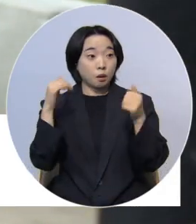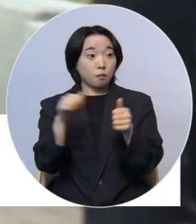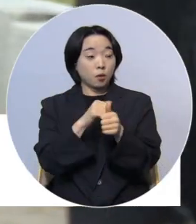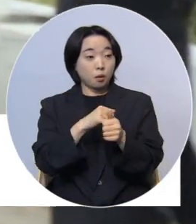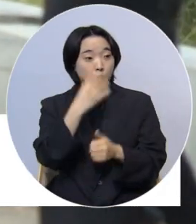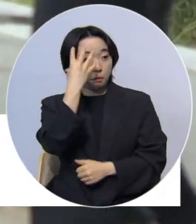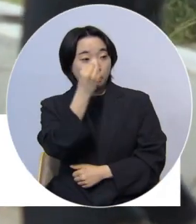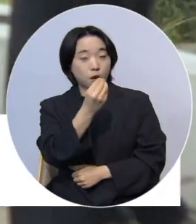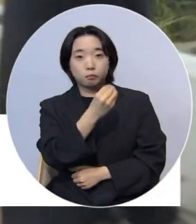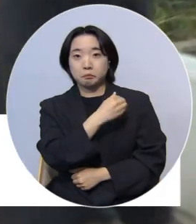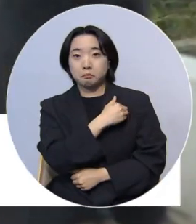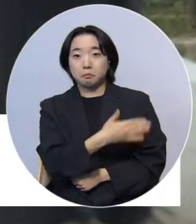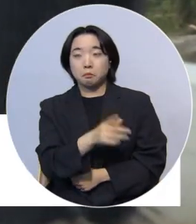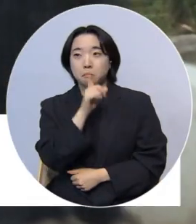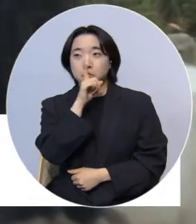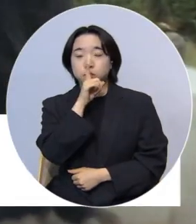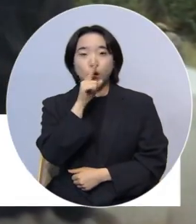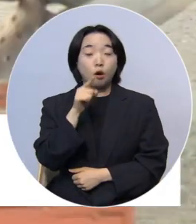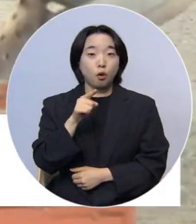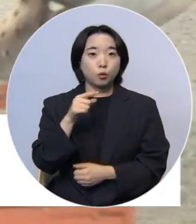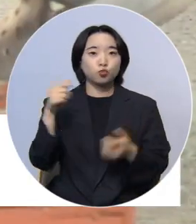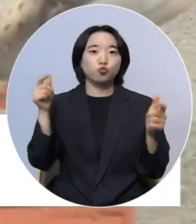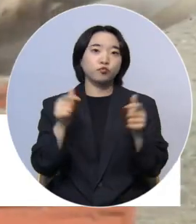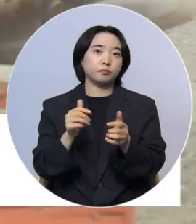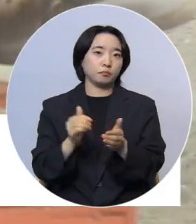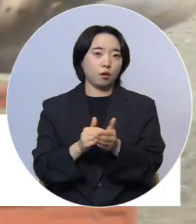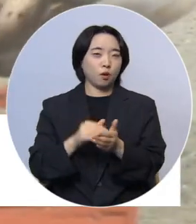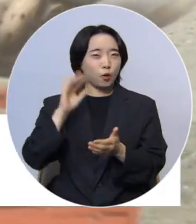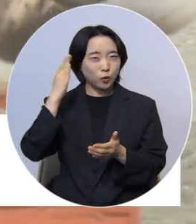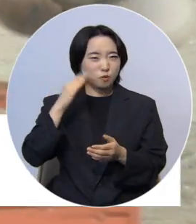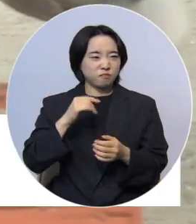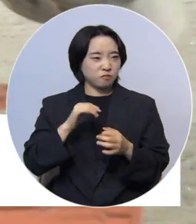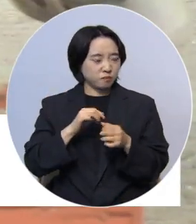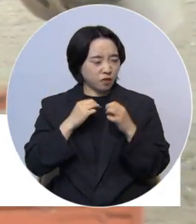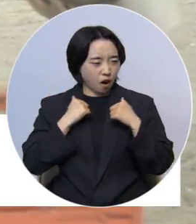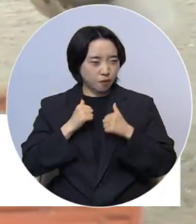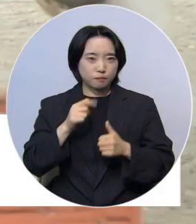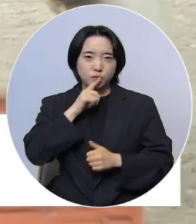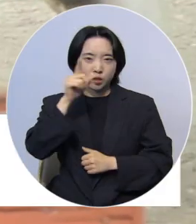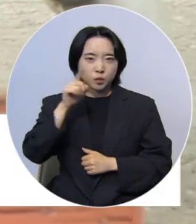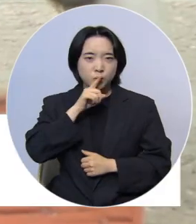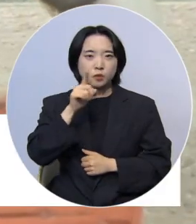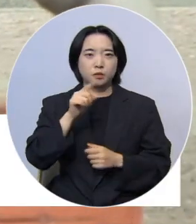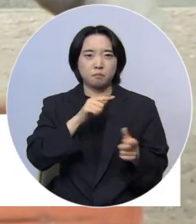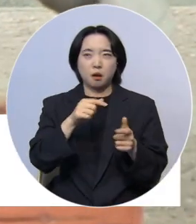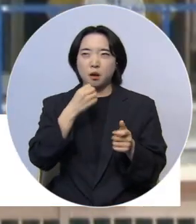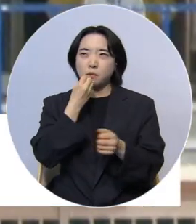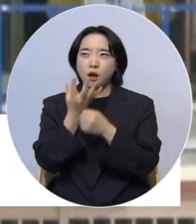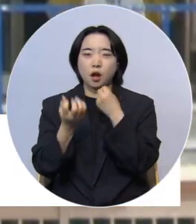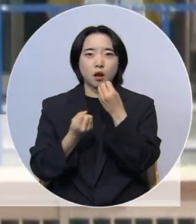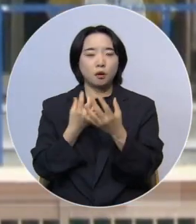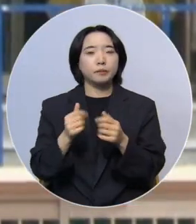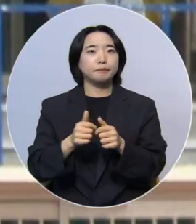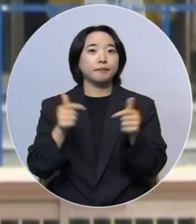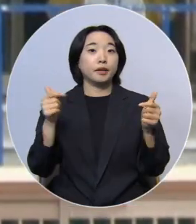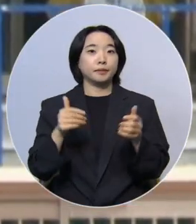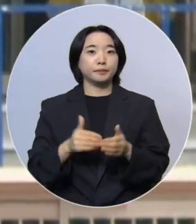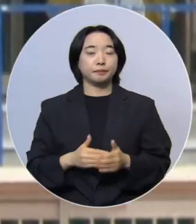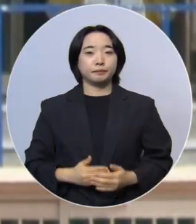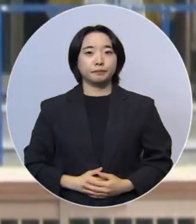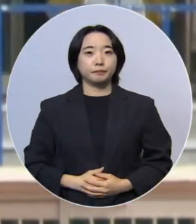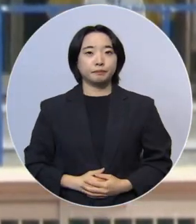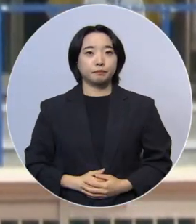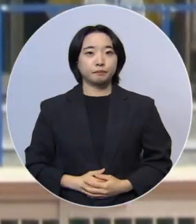응답률과 신고비율 모두 상승한 것으로 나타나 적극적인 신고 동료와 예방교육 효과성이 나타난 것으로 보입니다 한편